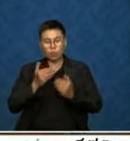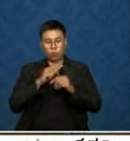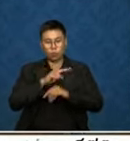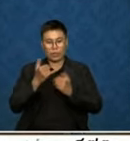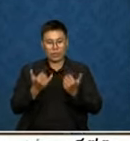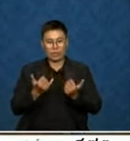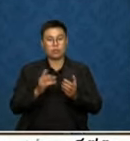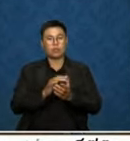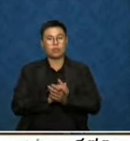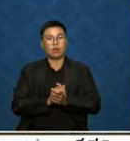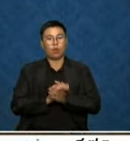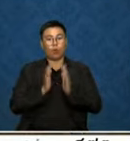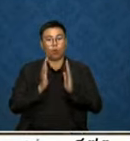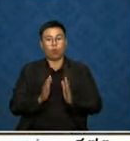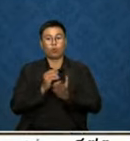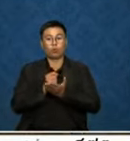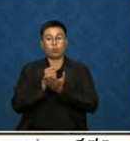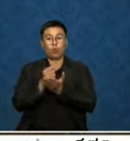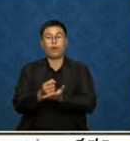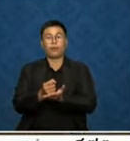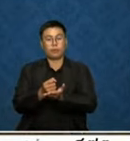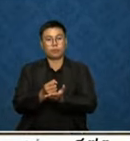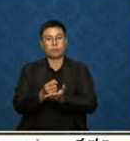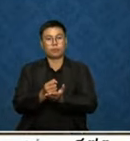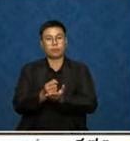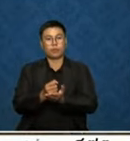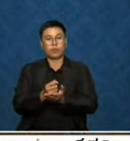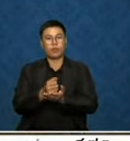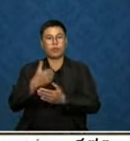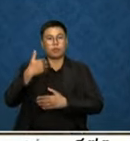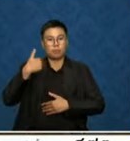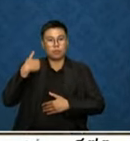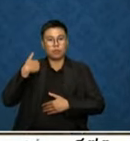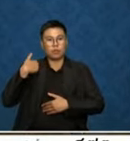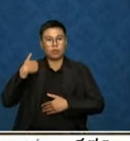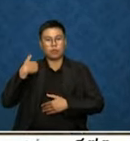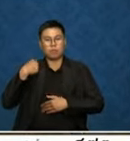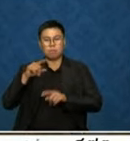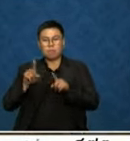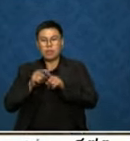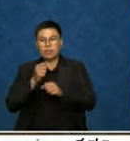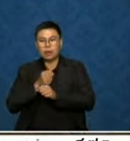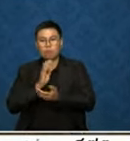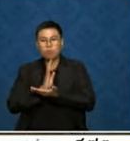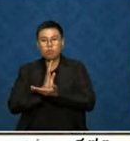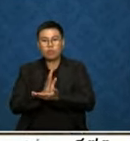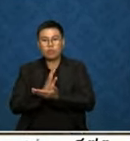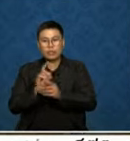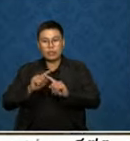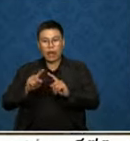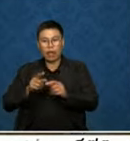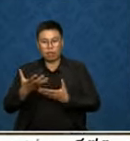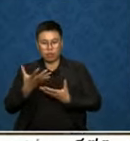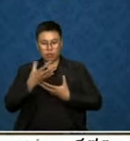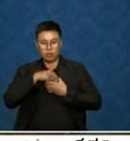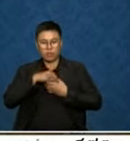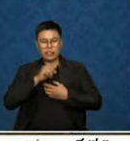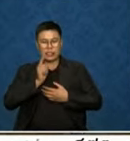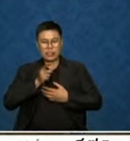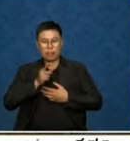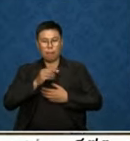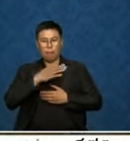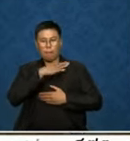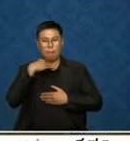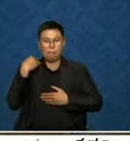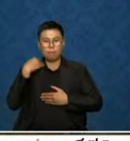นี่ยคนที่ช่วยเหลือเนี่ยนะครับมันก็มีนักบุญในคราบคนบาปนะครับมีอินฟลูเ